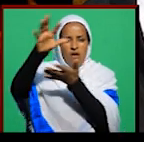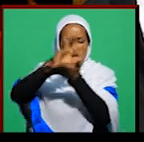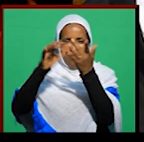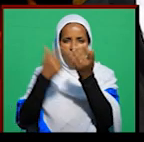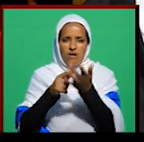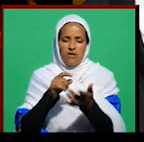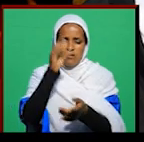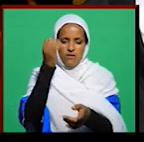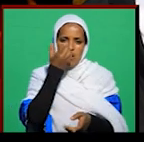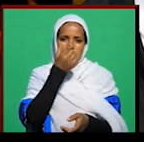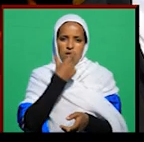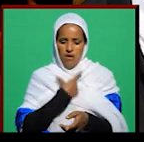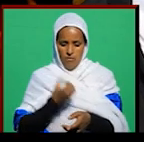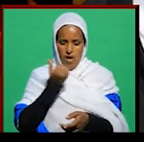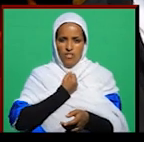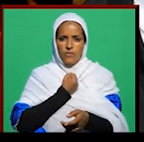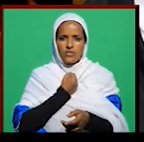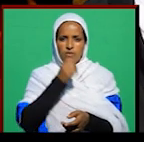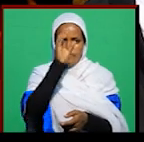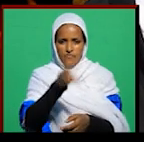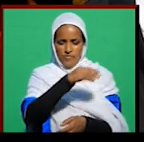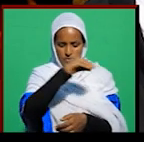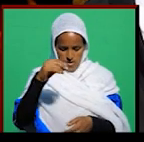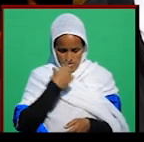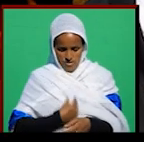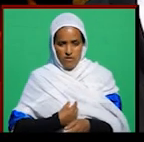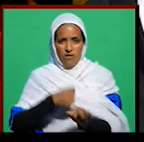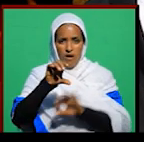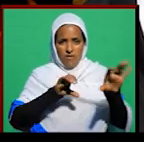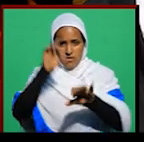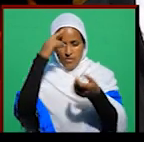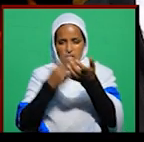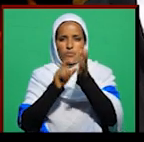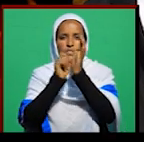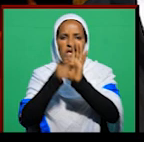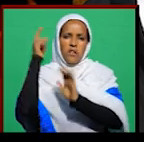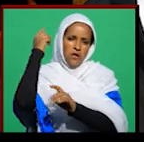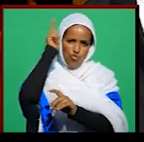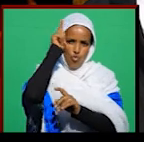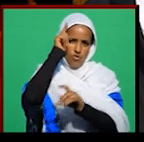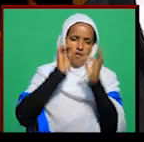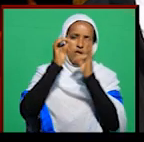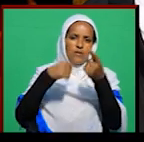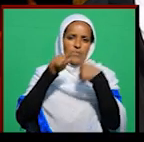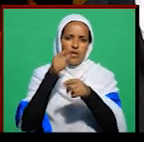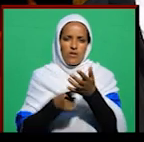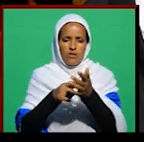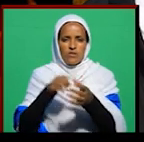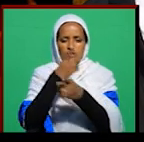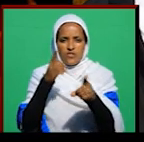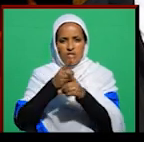ህብር ያለው ለማተባችን፣ ይሄ ዛሬ ሶስት ህብር ያለው ማተብ የምናደርገው አንዱ ከዚያ ያመጣ ነው ነው ኦሪት ዘፍጥረት ምዕራፍ 9